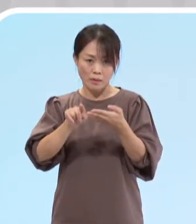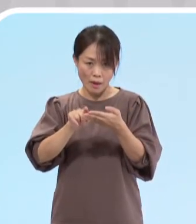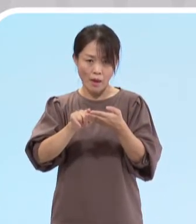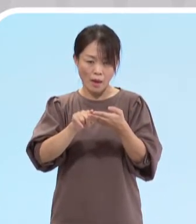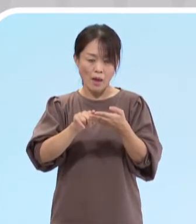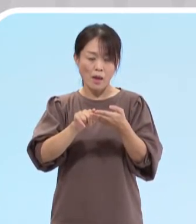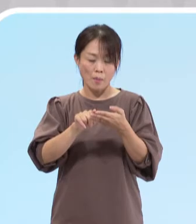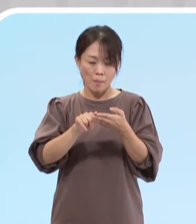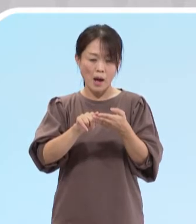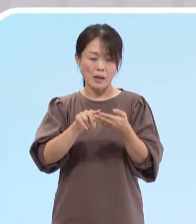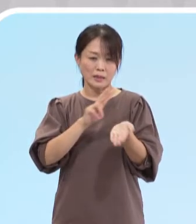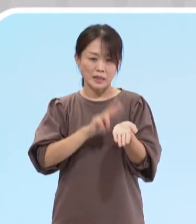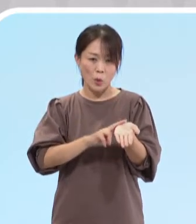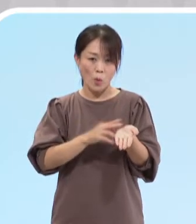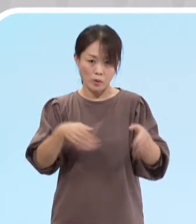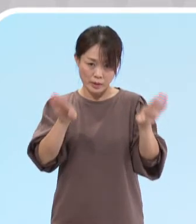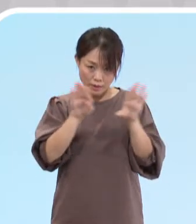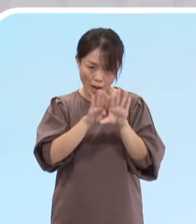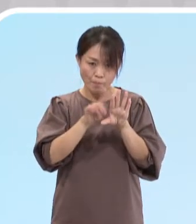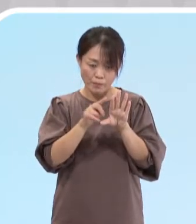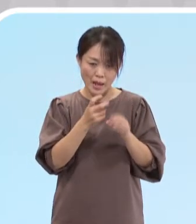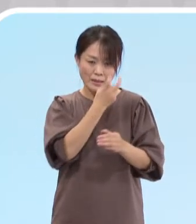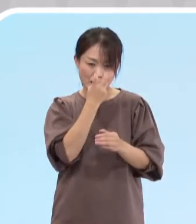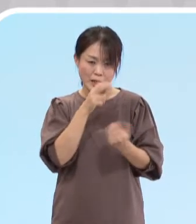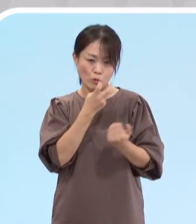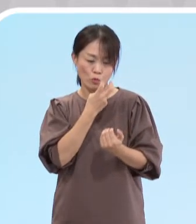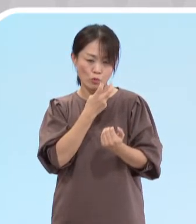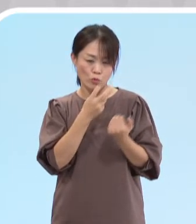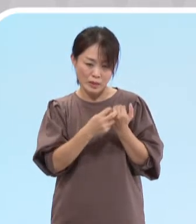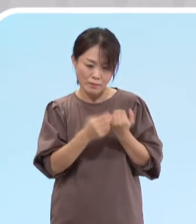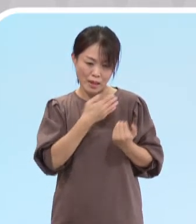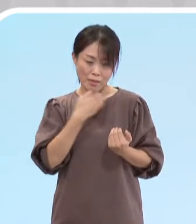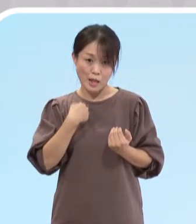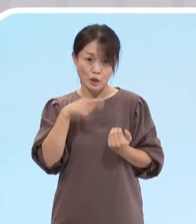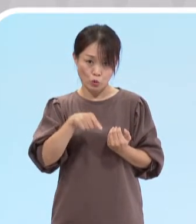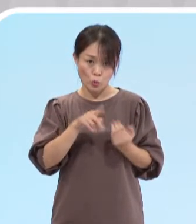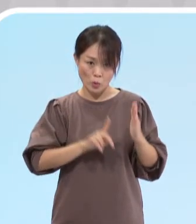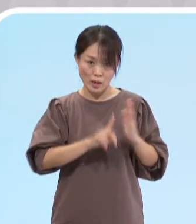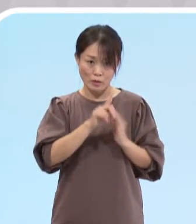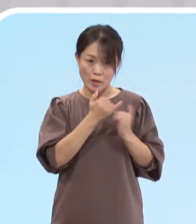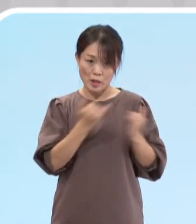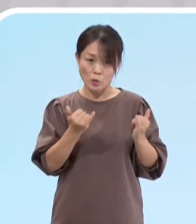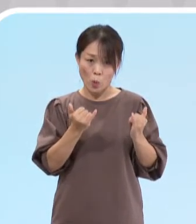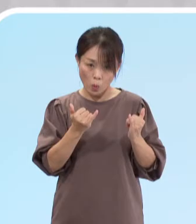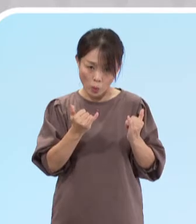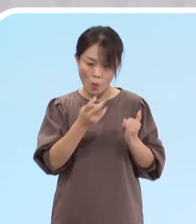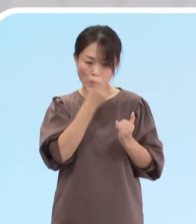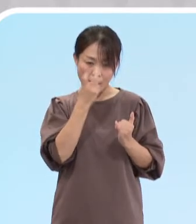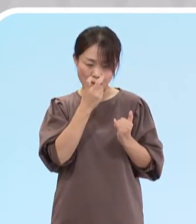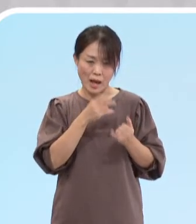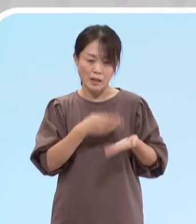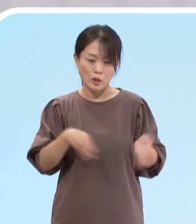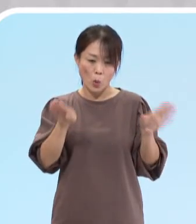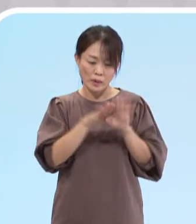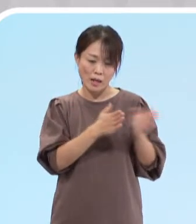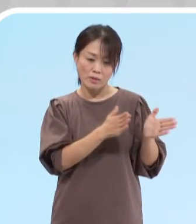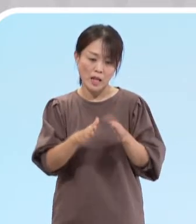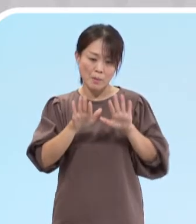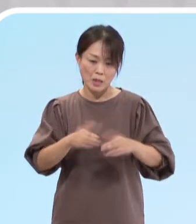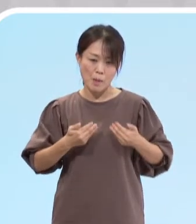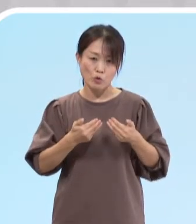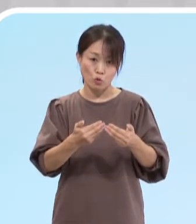じてより多くの医療機関で診察・検査できるよう、発熱等診療・検査・医療機